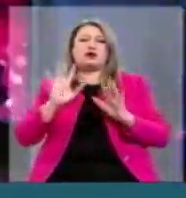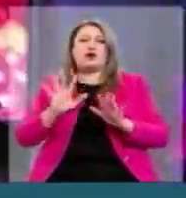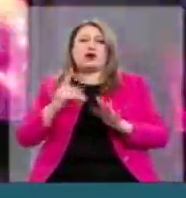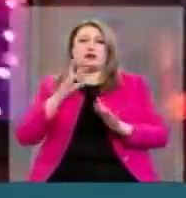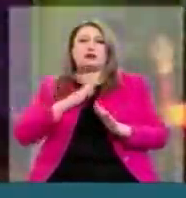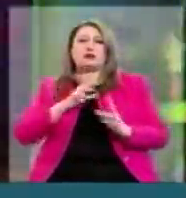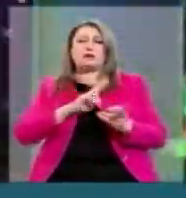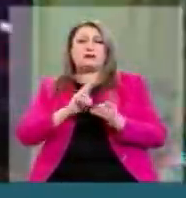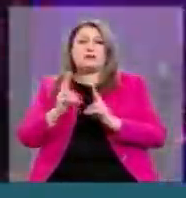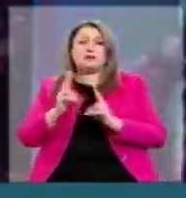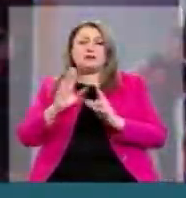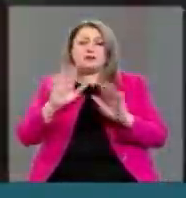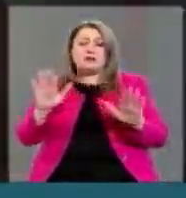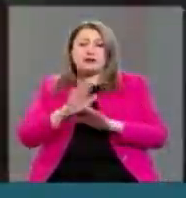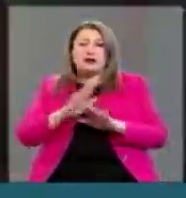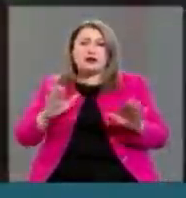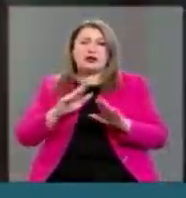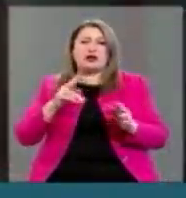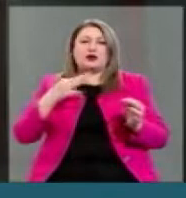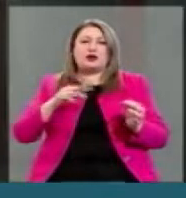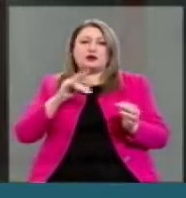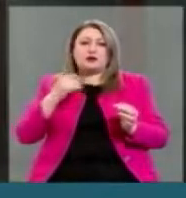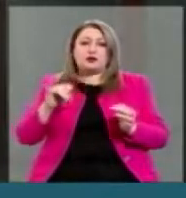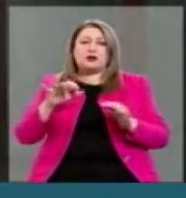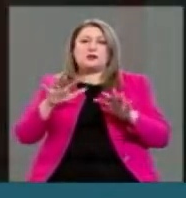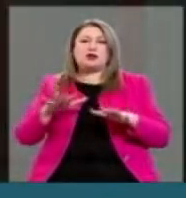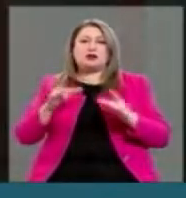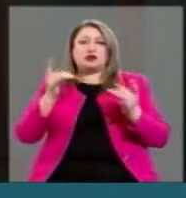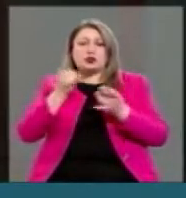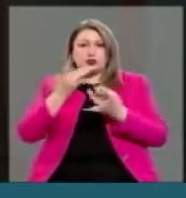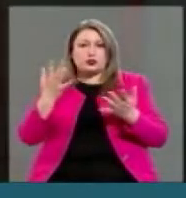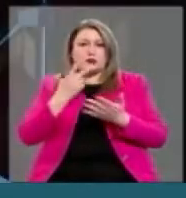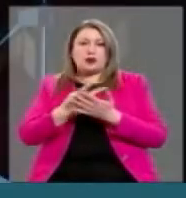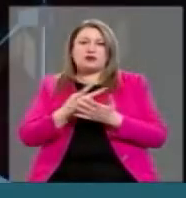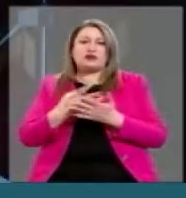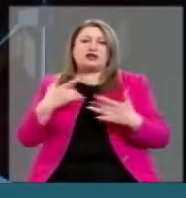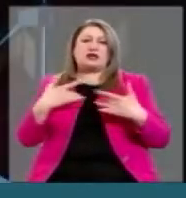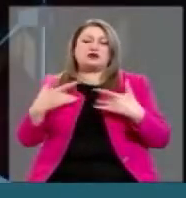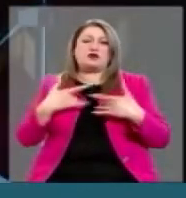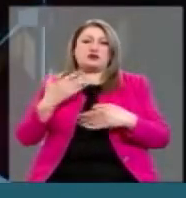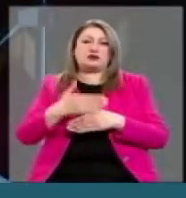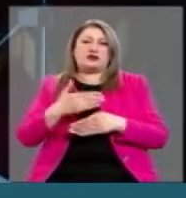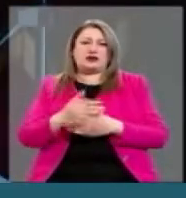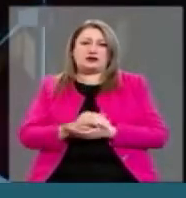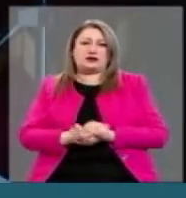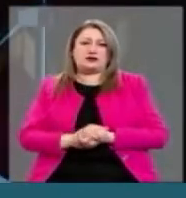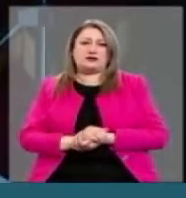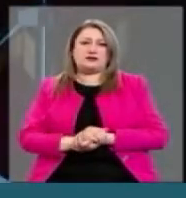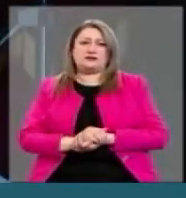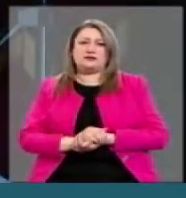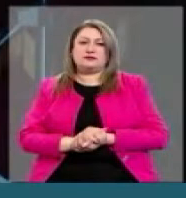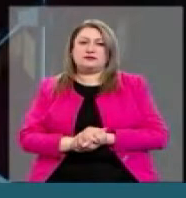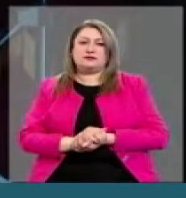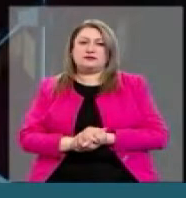театрландырылған қойылым ұсынды. Қазылар алқасы фестивальға қатысушылардың бұл ерекшеліктерін жоғары бағалады. Қазағымның жан айқайы жеп